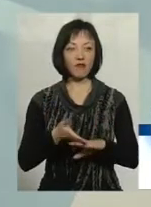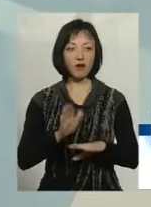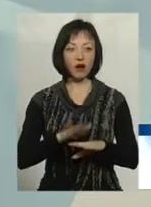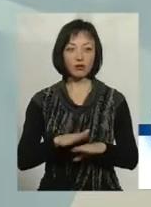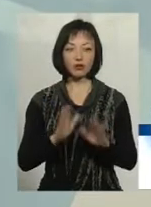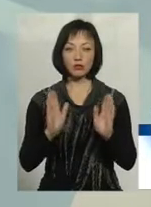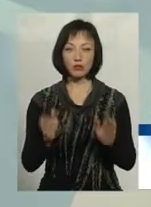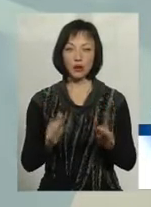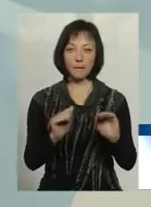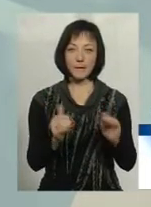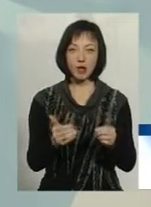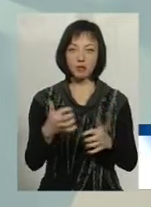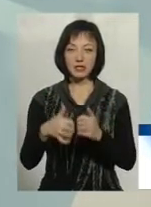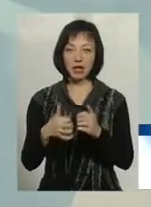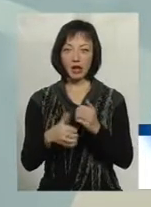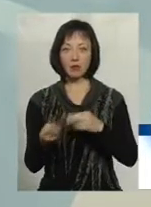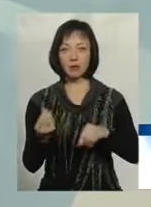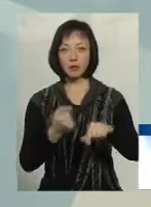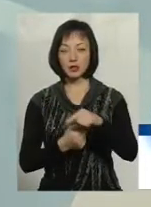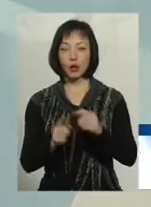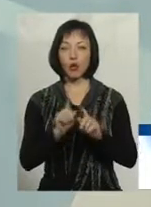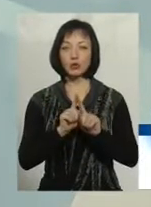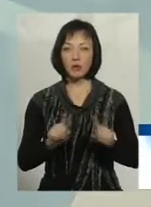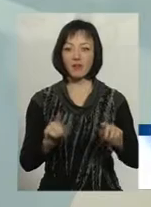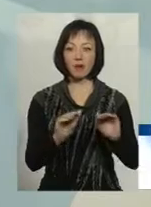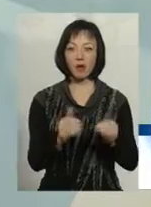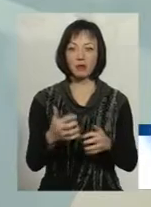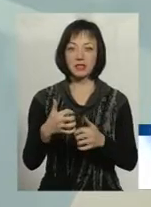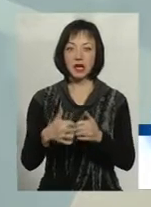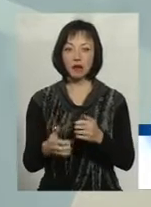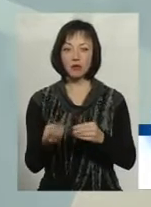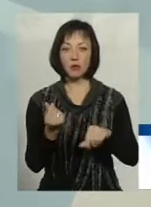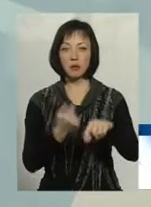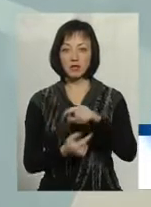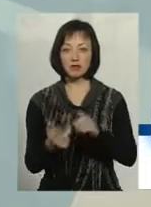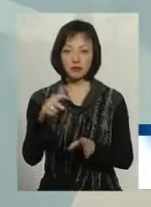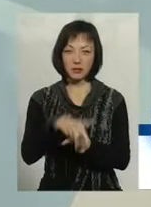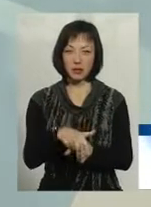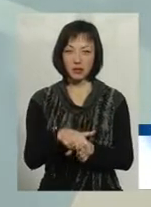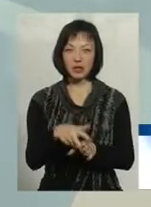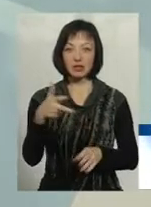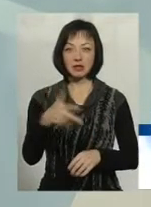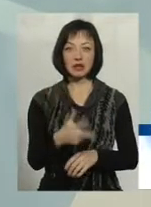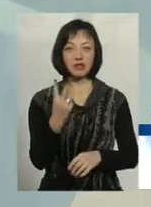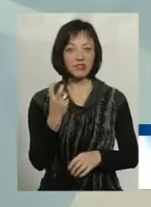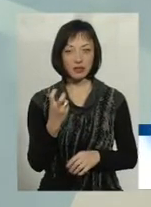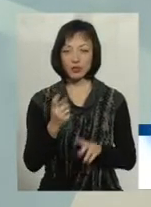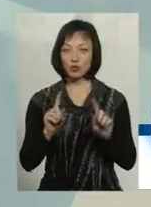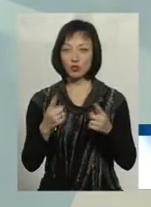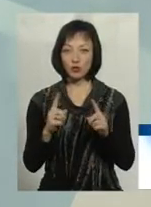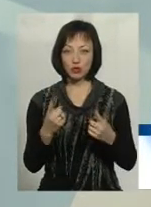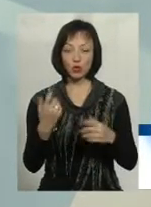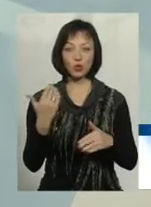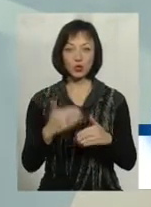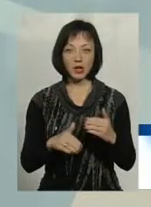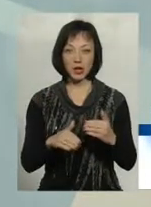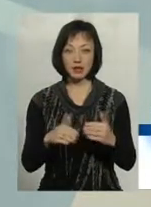насамперед, депутати Верховної Ради проголосували законопроект 5130, яким